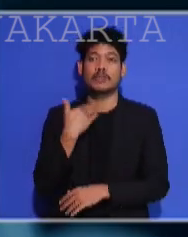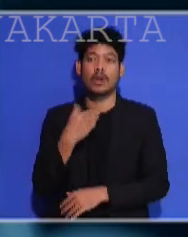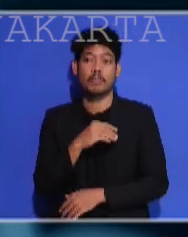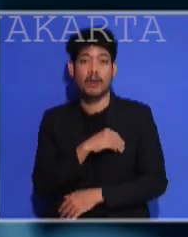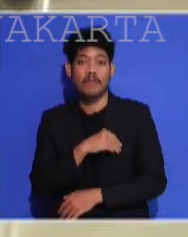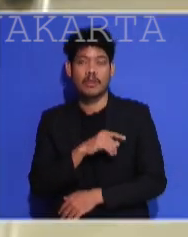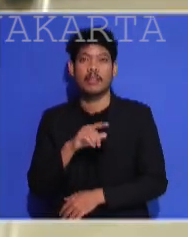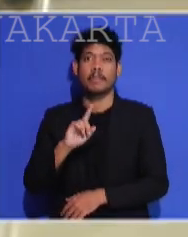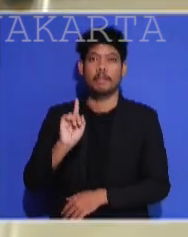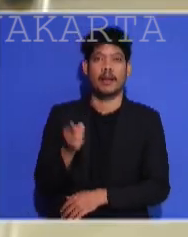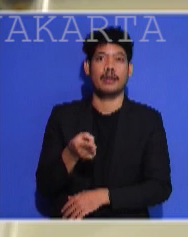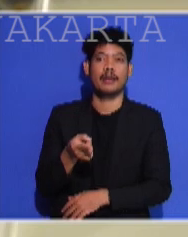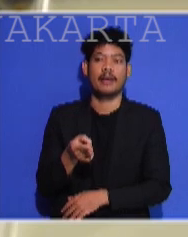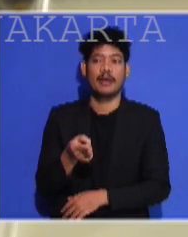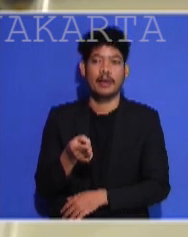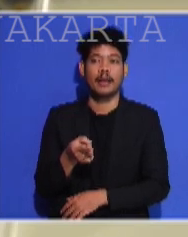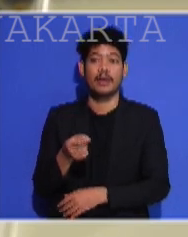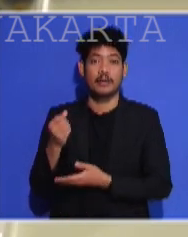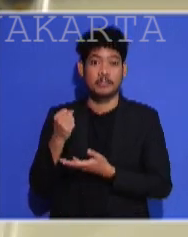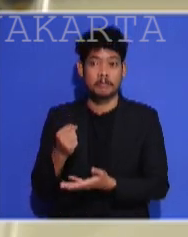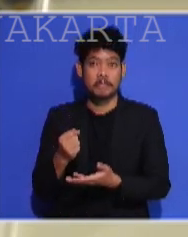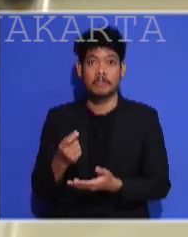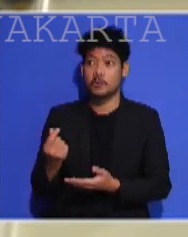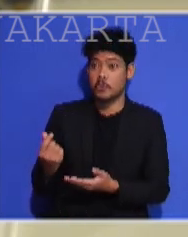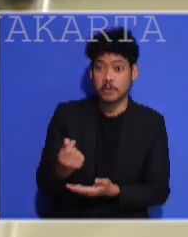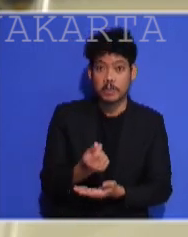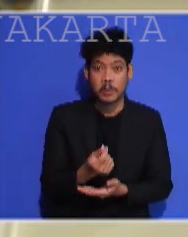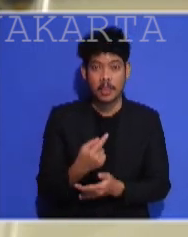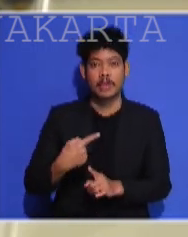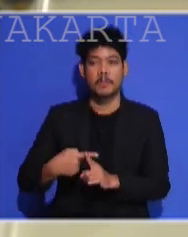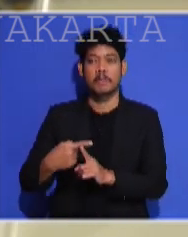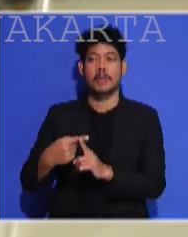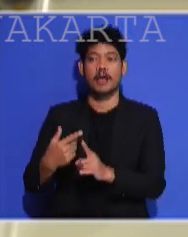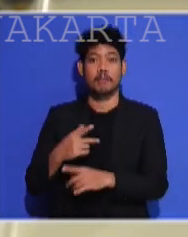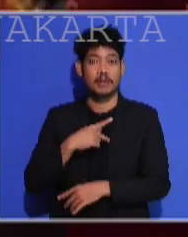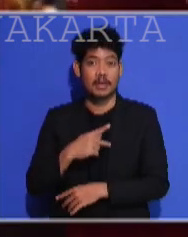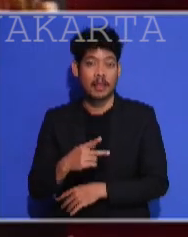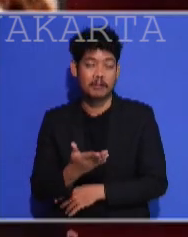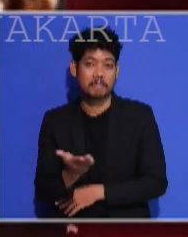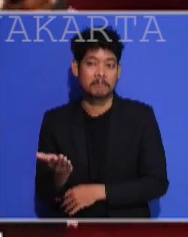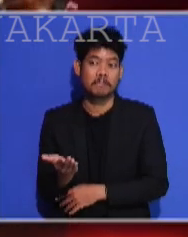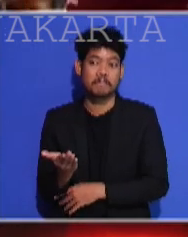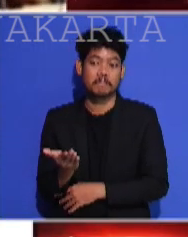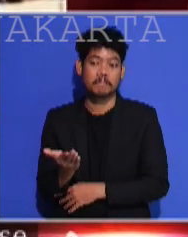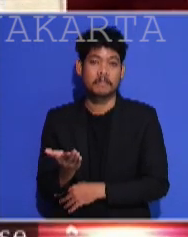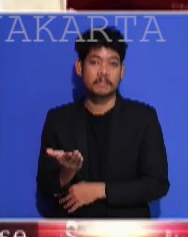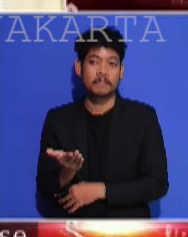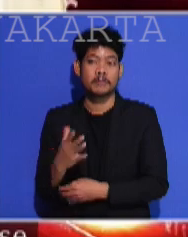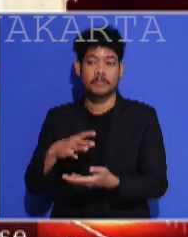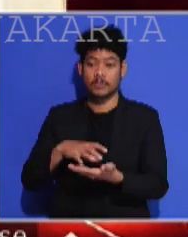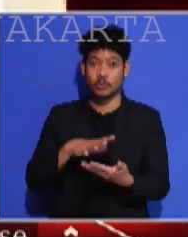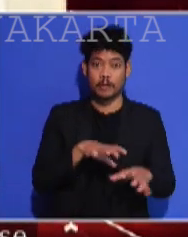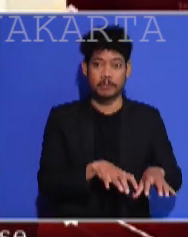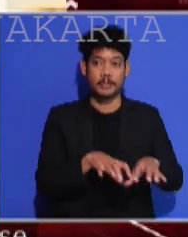atas timbulnya iuran tambahan peserta dari dana pensiun yang dibubarkan itu akan dialihkan ke dana pensiun lembaga keuangan dengan